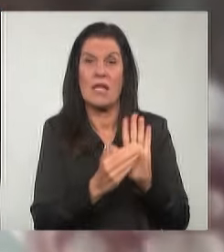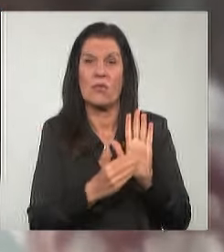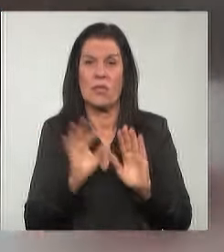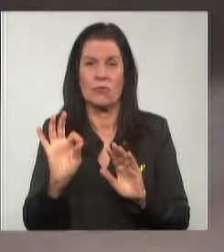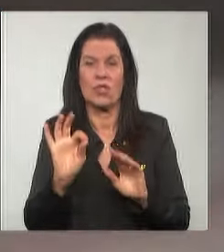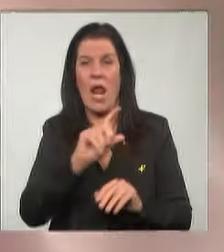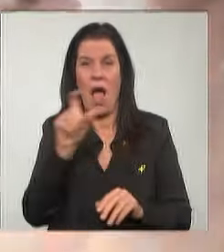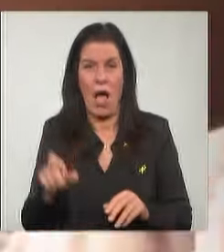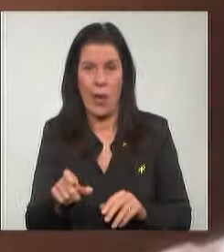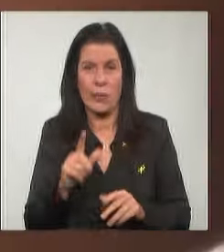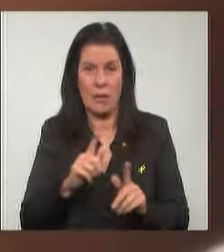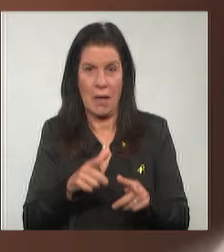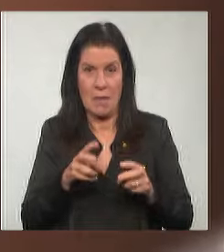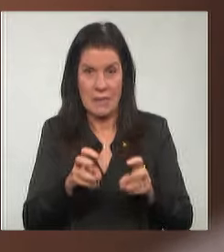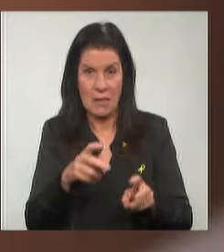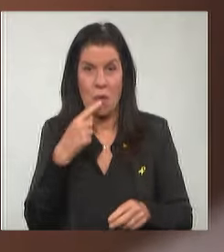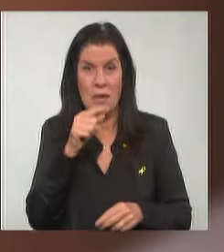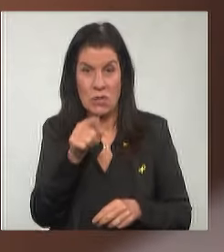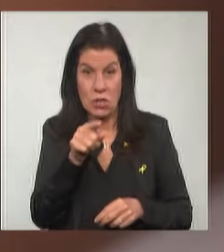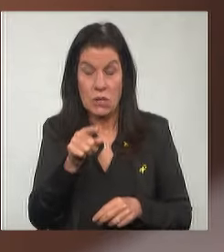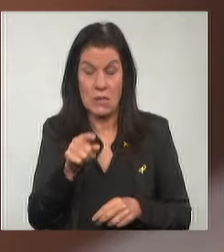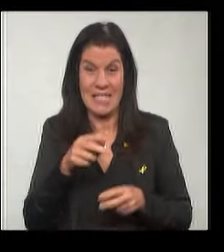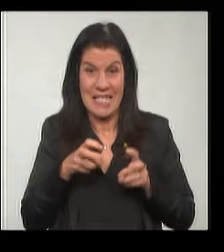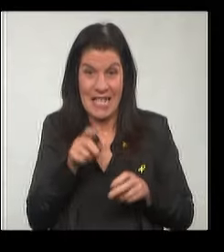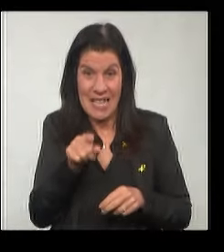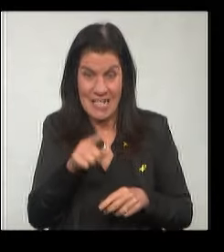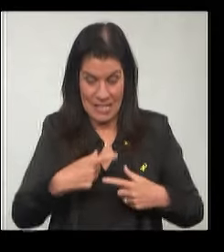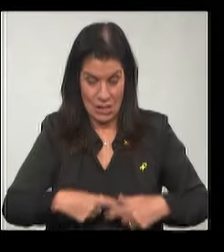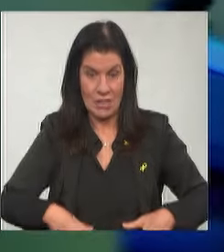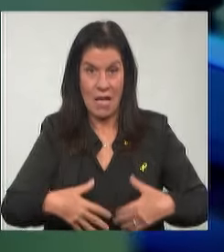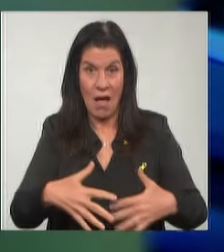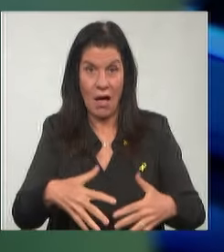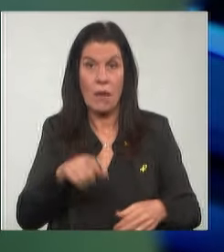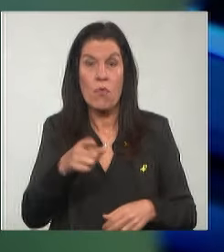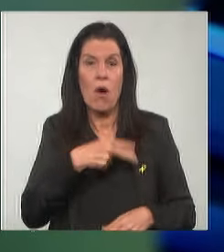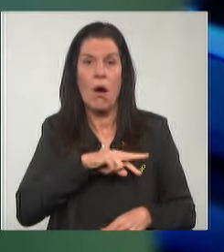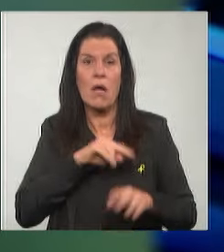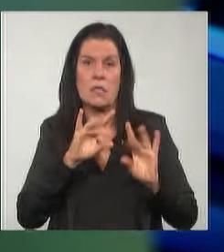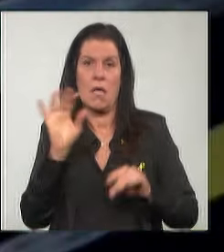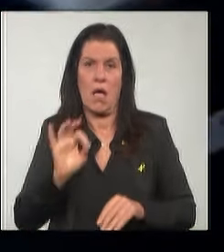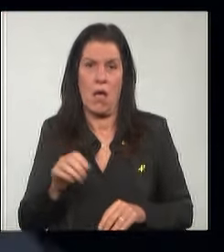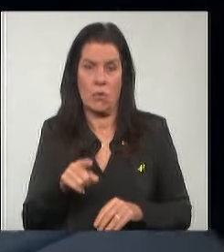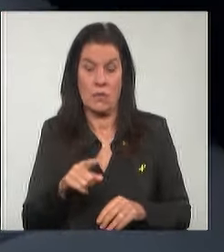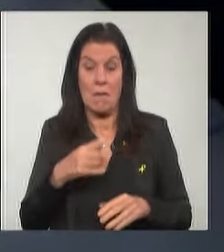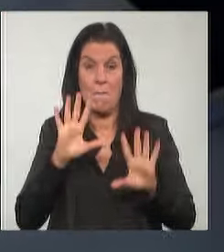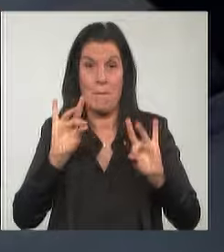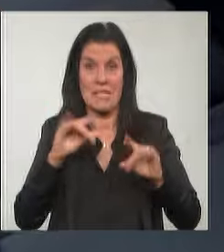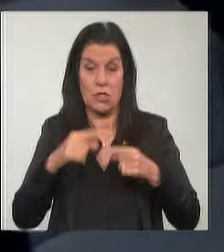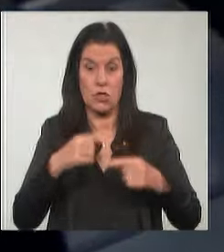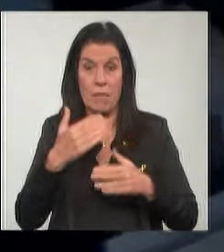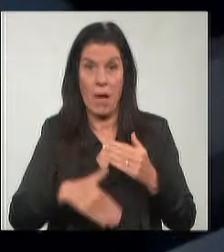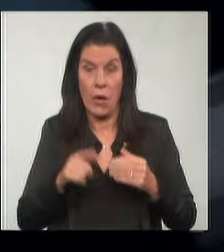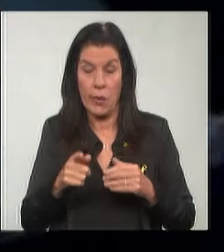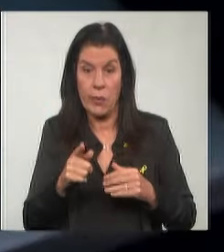הרחם אחראי לכ-10% ממקרי הסרטן החדשים בקרב נשים בישראל. בעשור האחרון עלה מספר הנשים שהובחנו עם נגע טרום